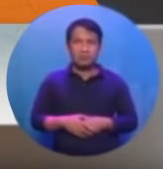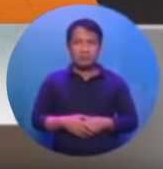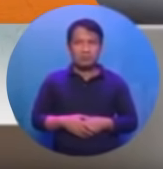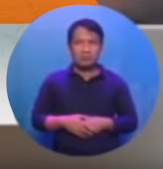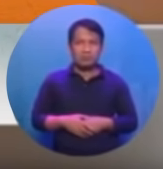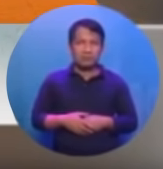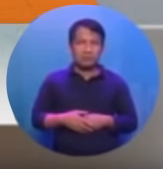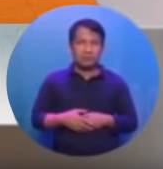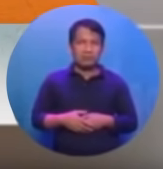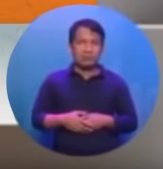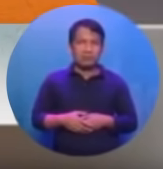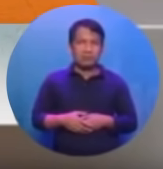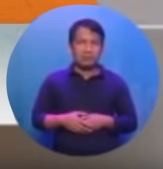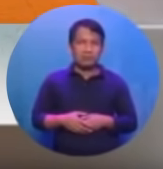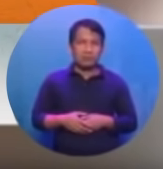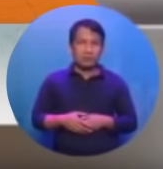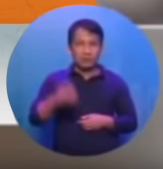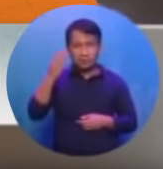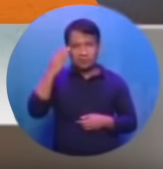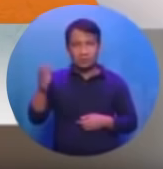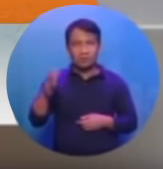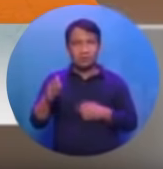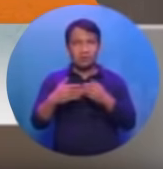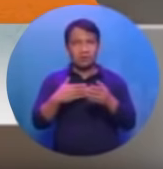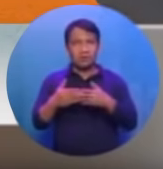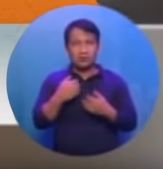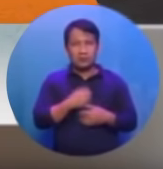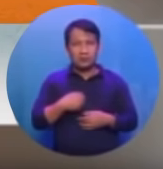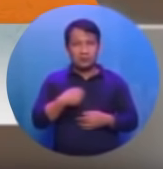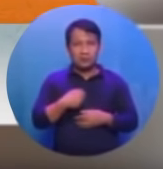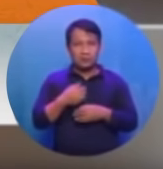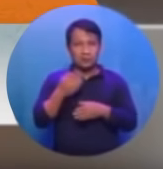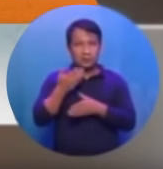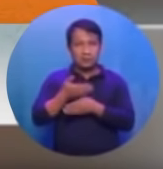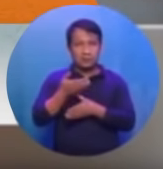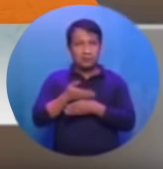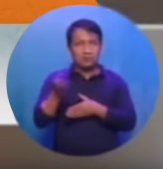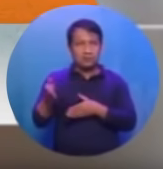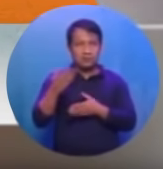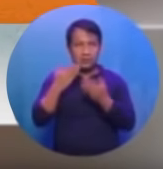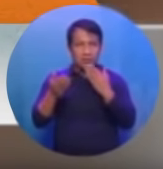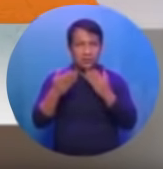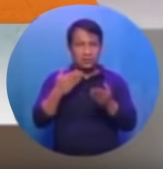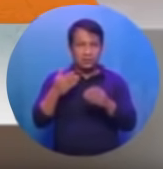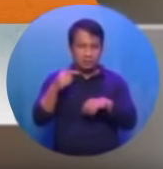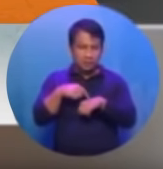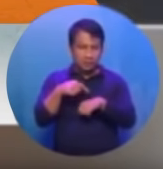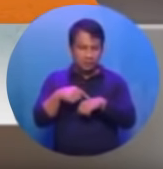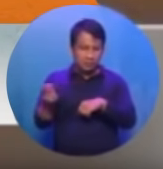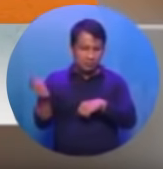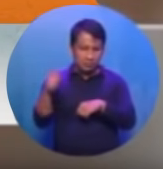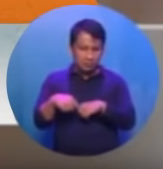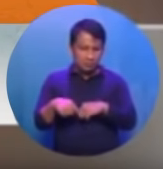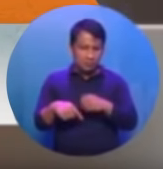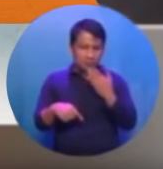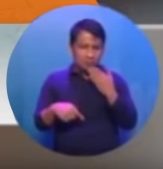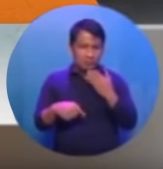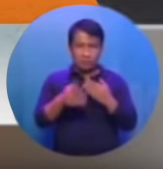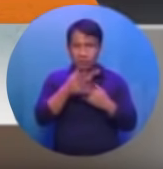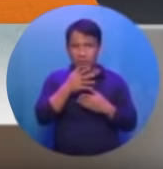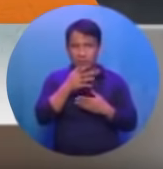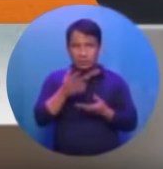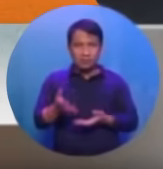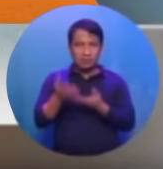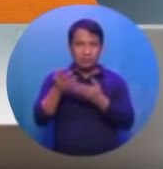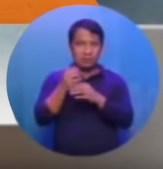alam dun eh. Wala. Sige po. Alam ko po, Nay. Nay, pasensya na po at naabala namin kayo. Nay, maraming salamat po sa time na binigay nyo sa amin, ha, Nanay Dalig. Mabuhay